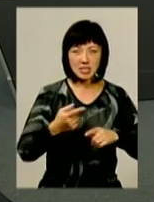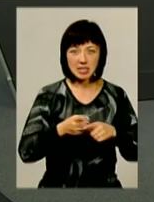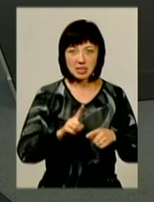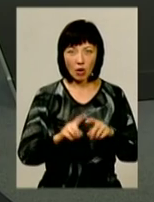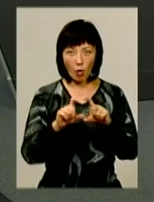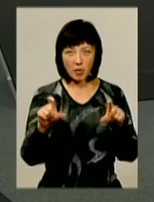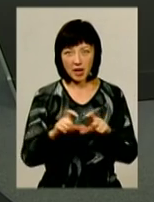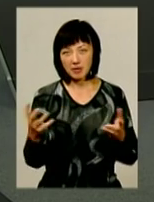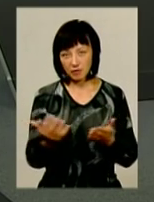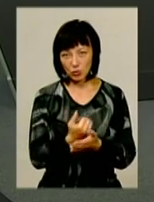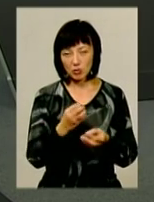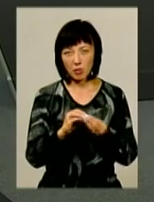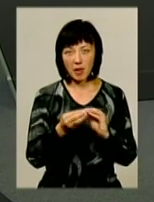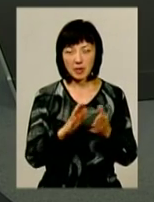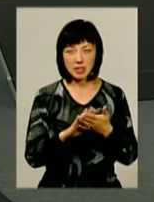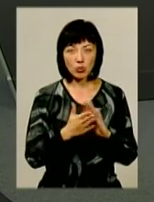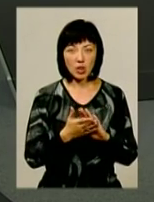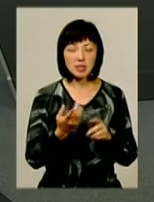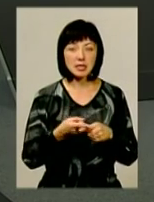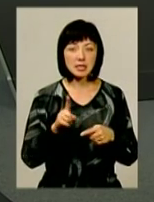і виходить оця проблемна ситуація. Це